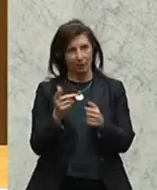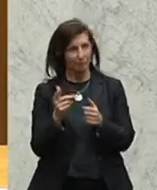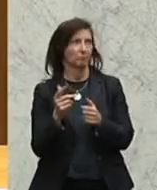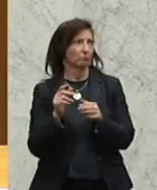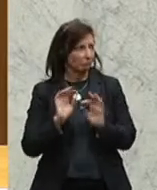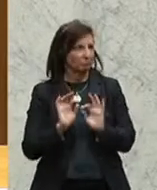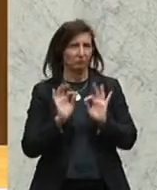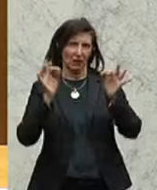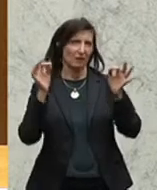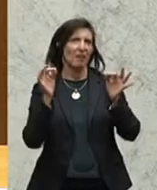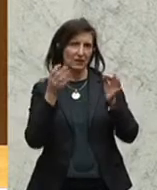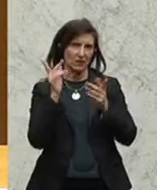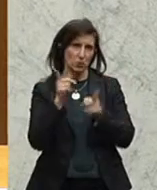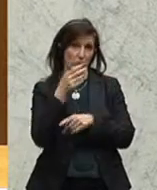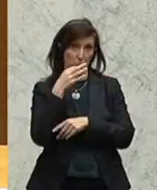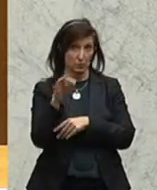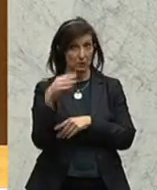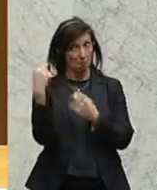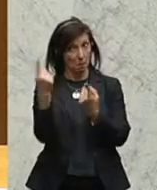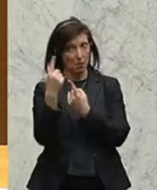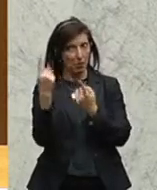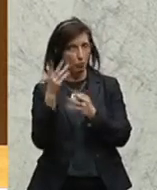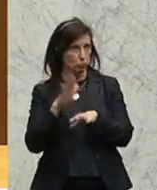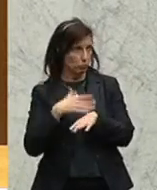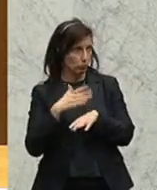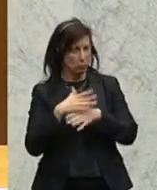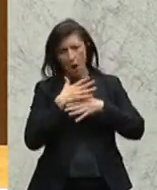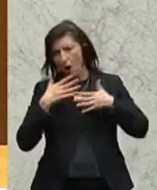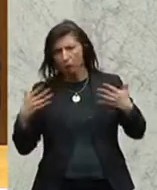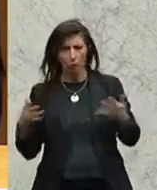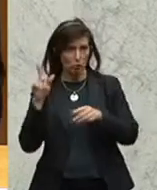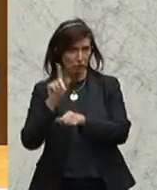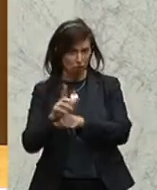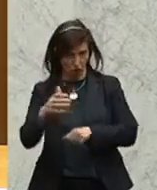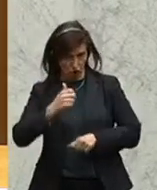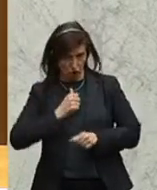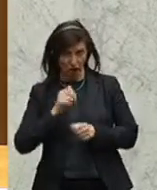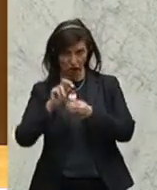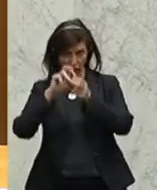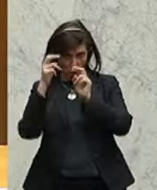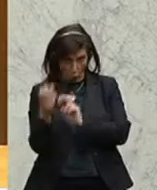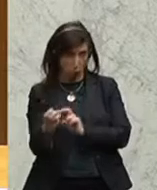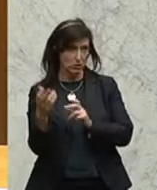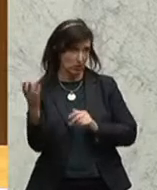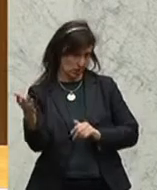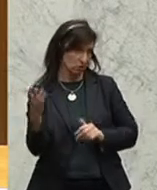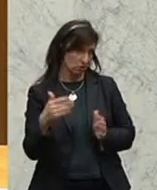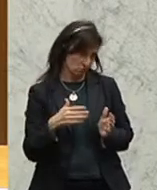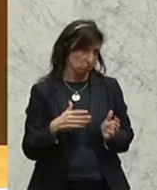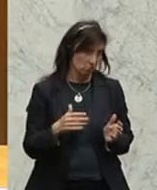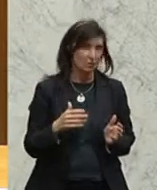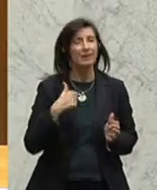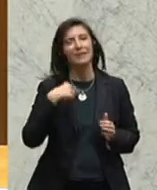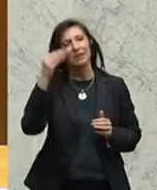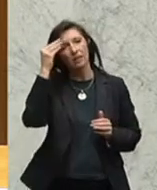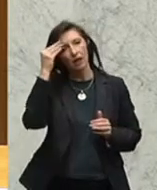wenn Betriebe, die in der Lage sind, große Aufträge auch umzusetzen, diese auch bekommen. Ich glaube, aus